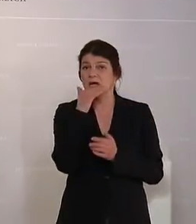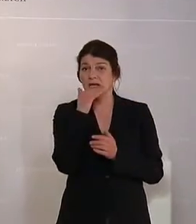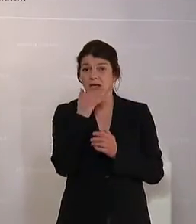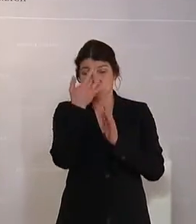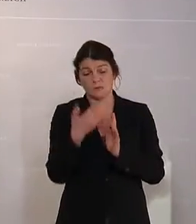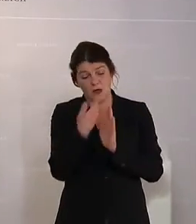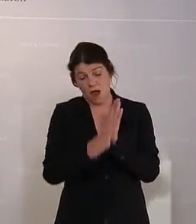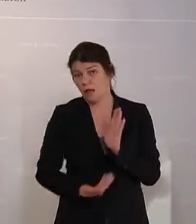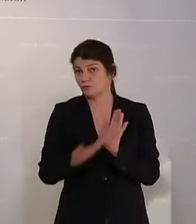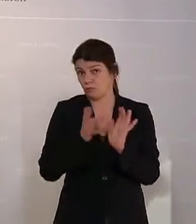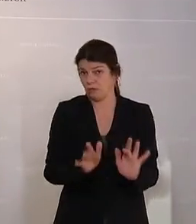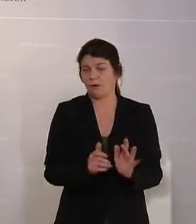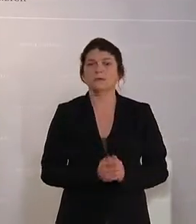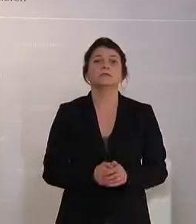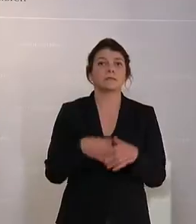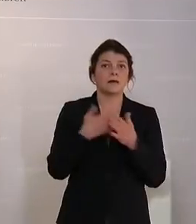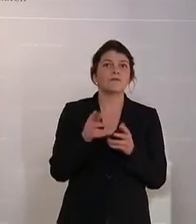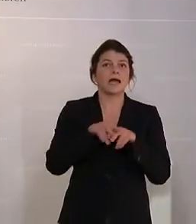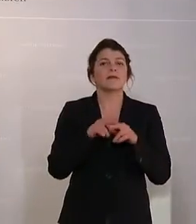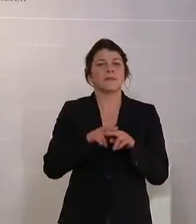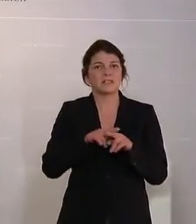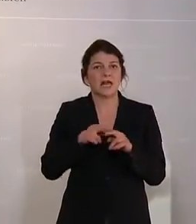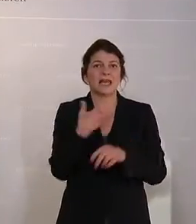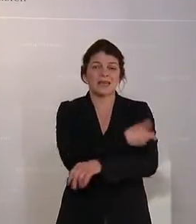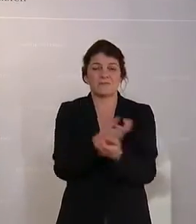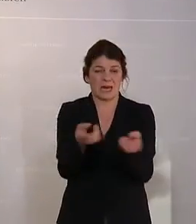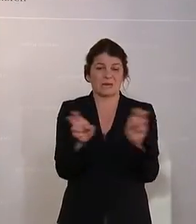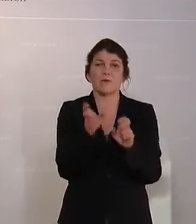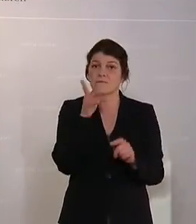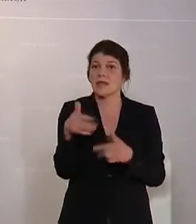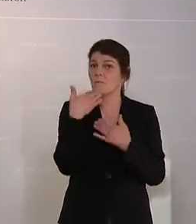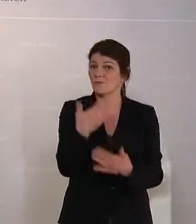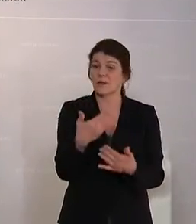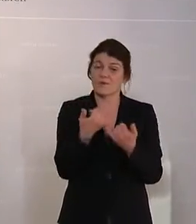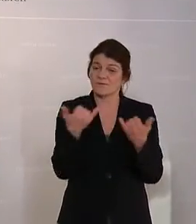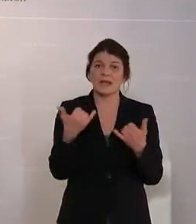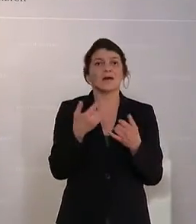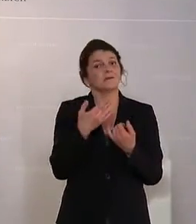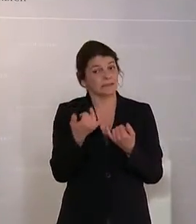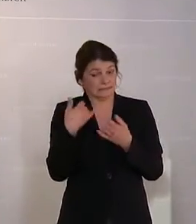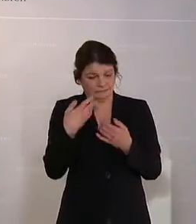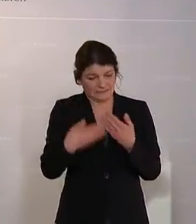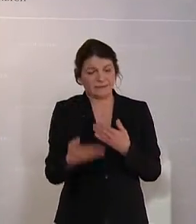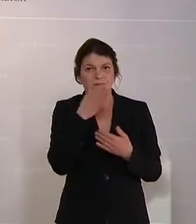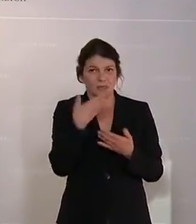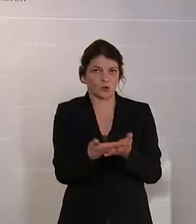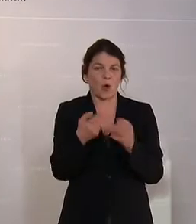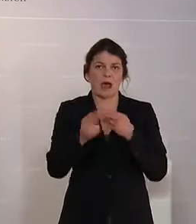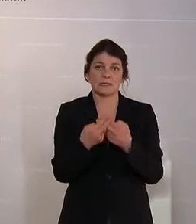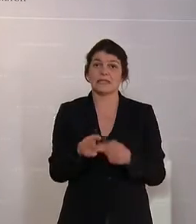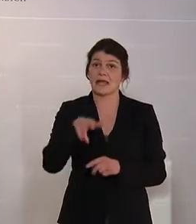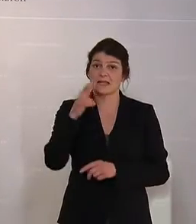dazu vorliegt, wird das nationale Impfgremium seine Empfehlungen wie folgt anpassen. Die dritte Dosis